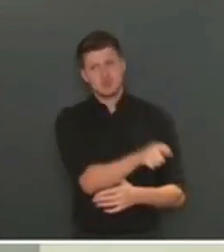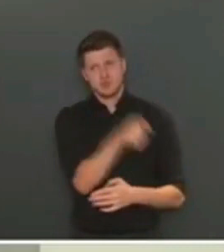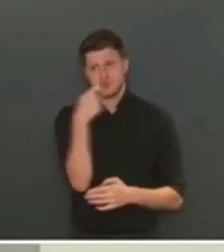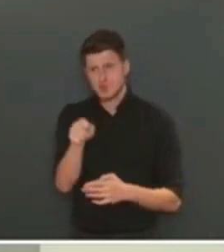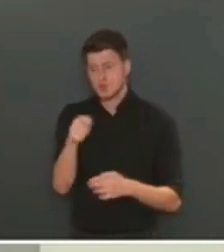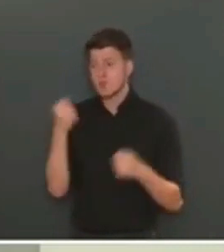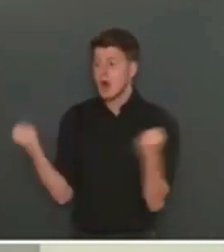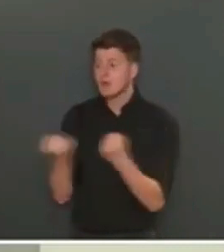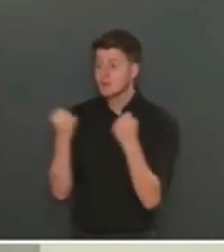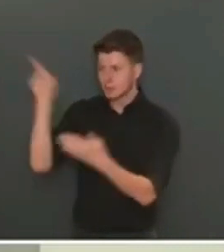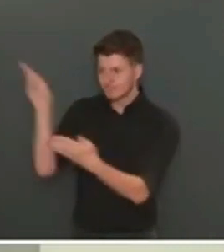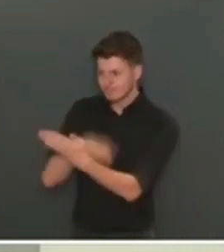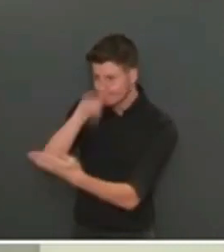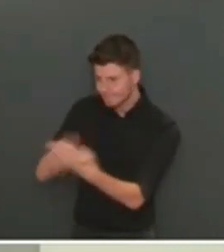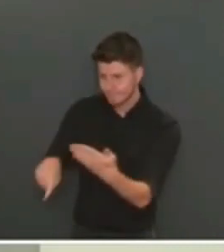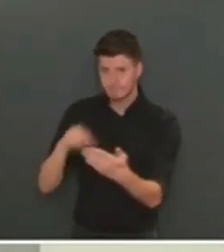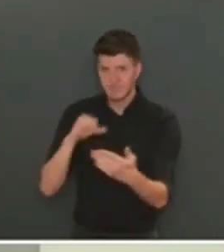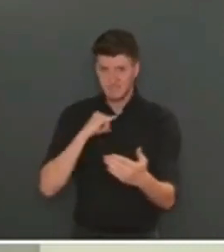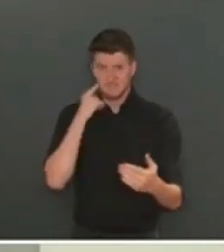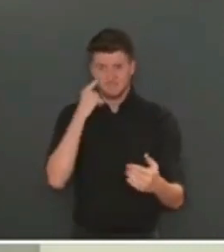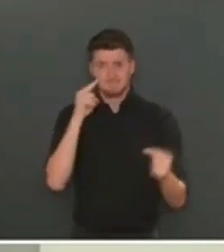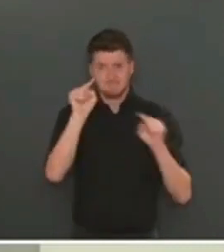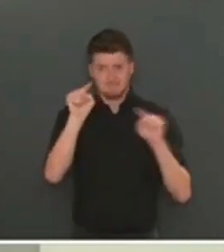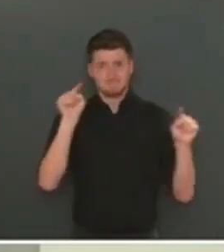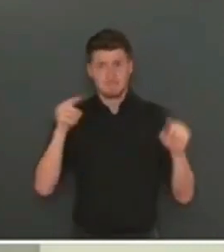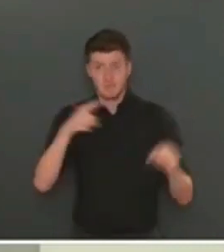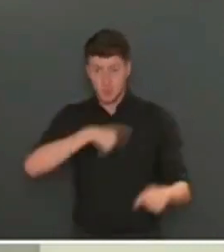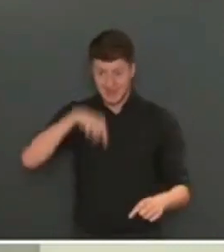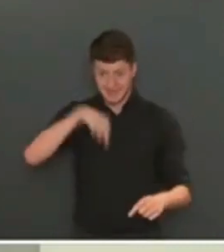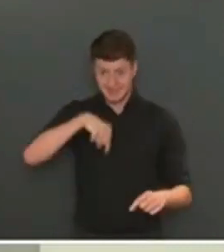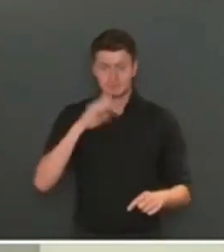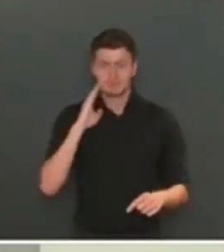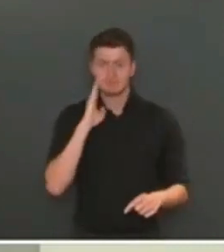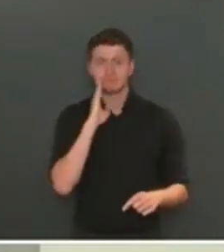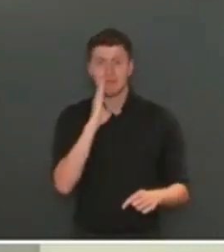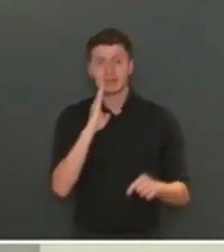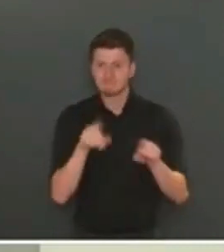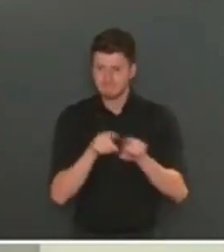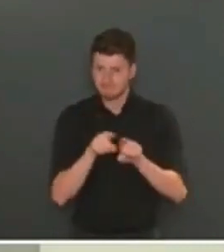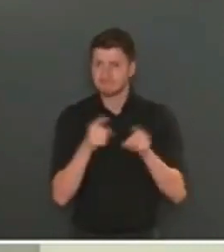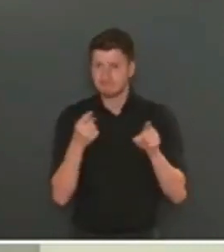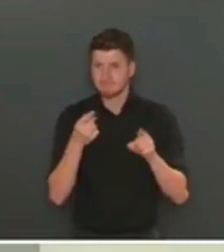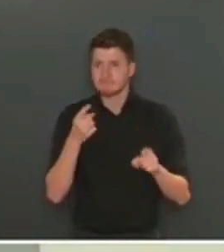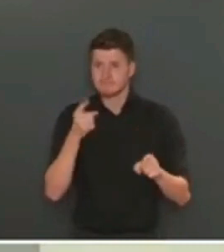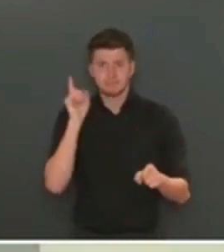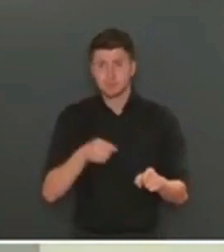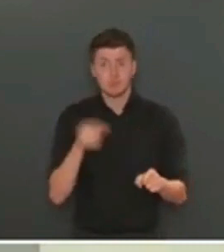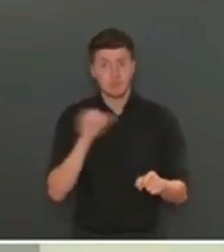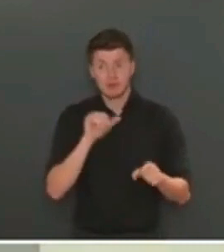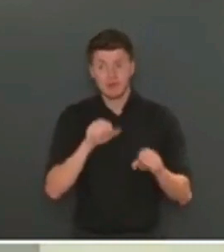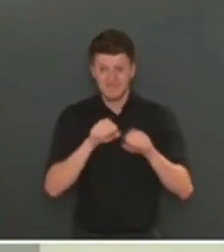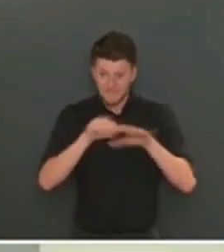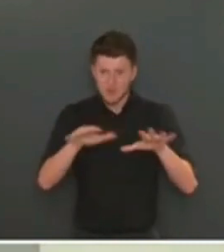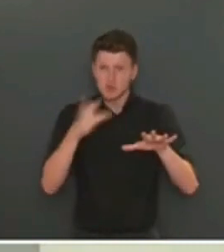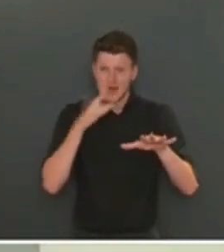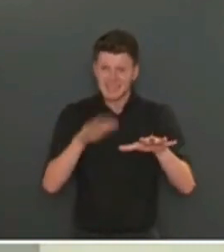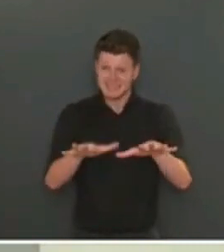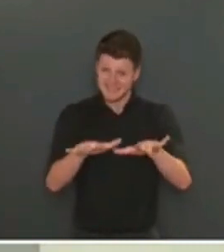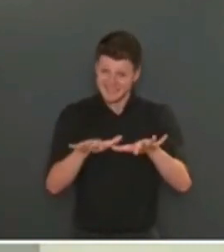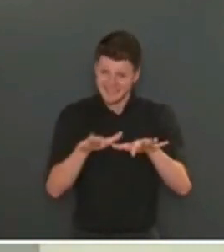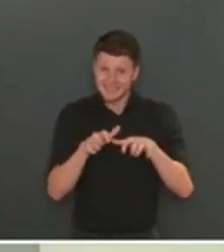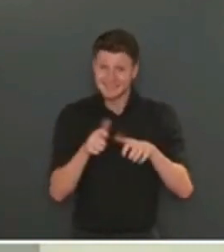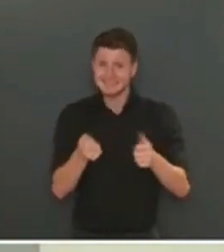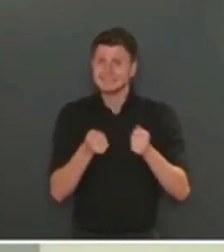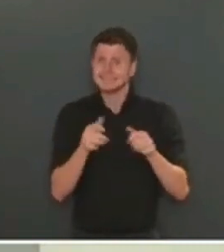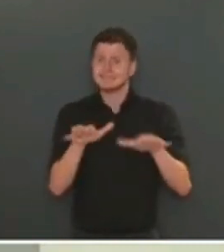ونتمنى تدعموني بالقناة ديالي شين او ملايك والقناة ديالي تانية فاتي تافي وما تتبخلوش اللي هابل